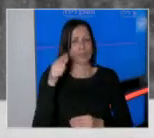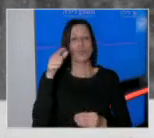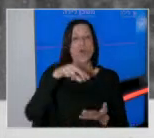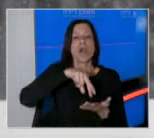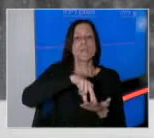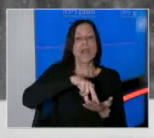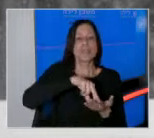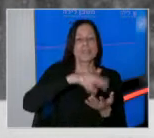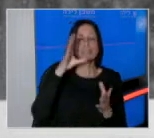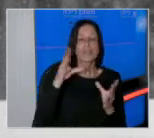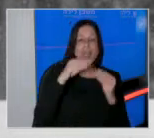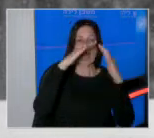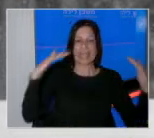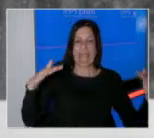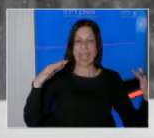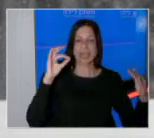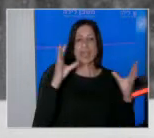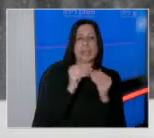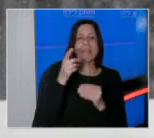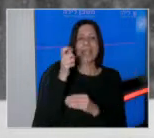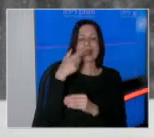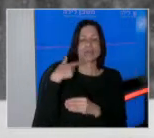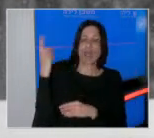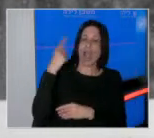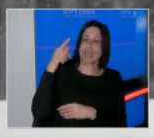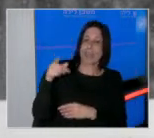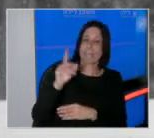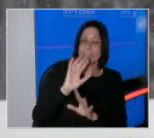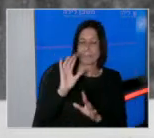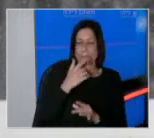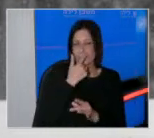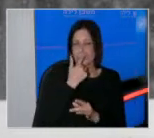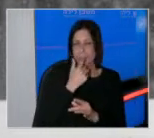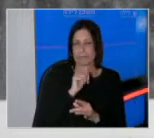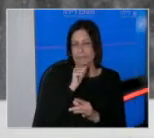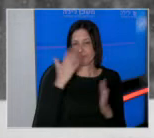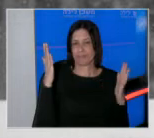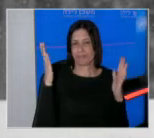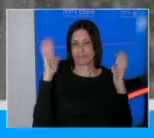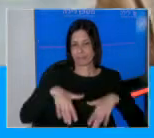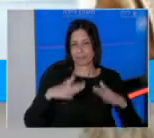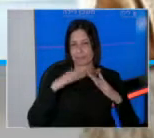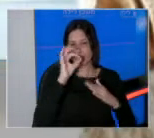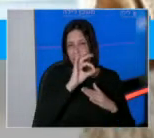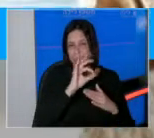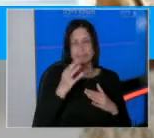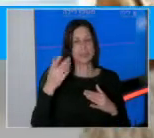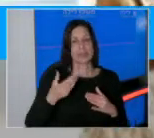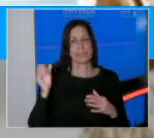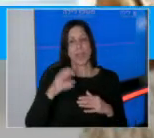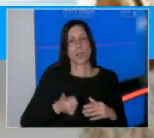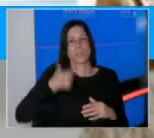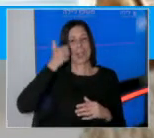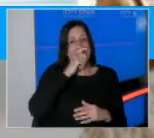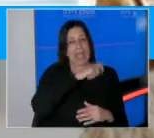הגג עם אקדח כדי לאיים או whatever, ובשלב מסוים מגיעים בכירי העירייה